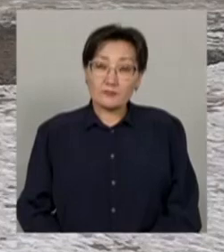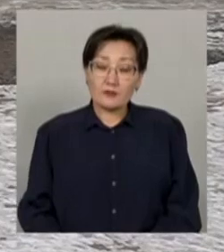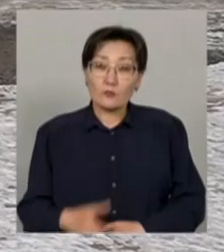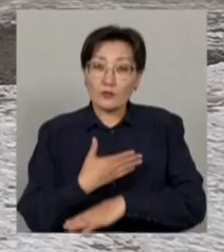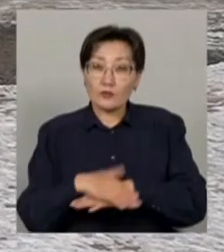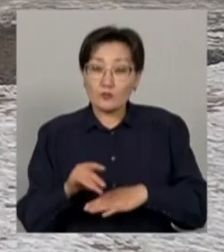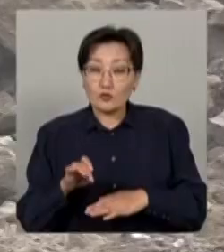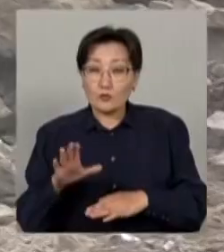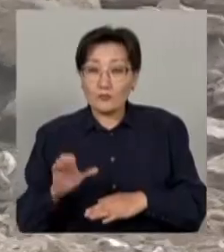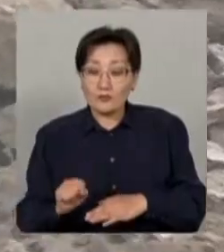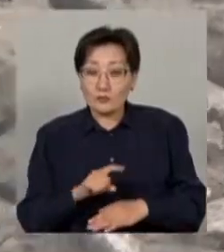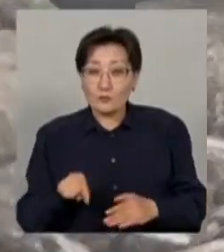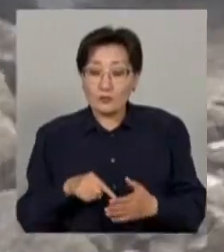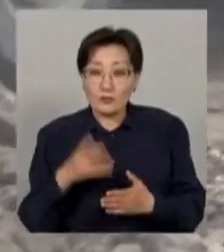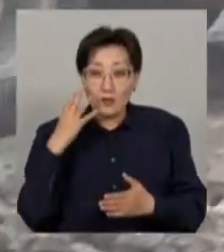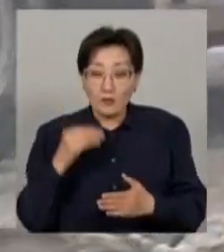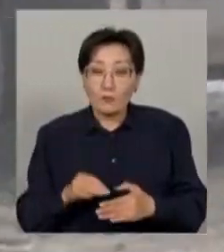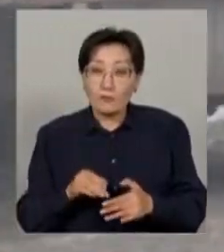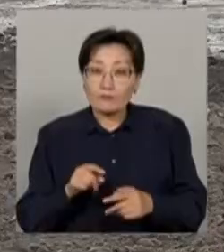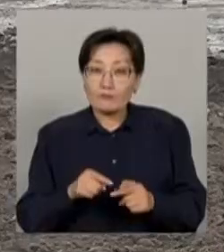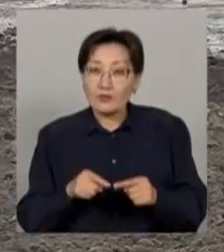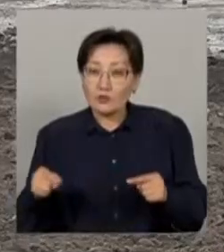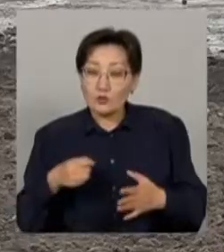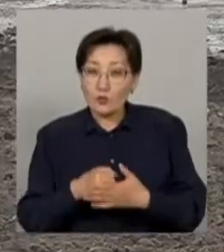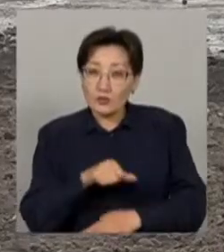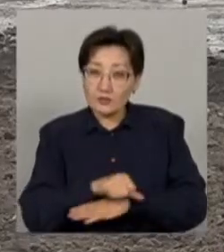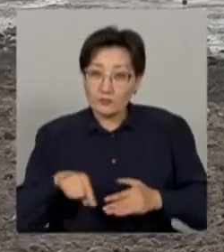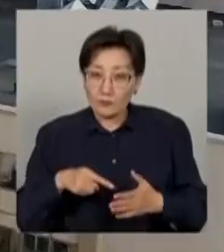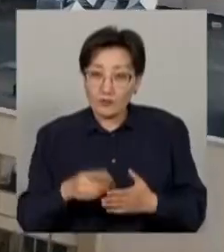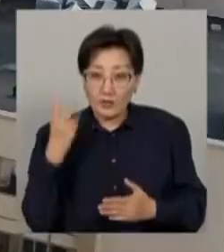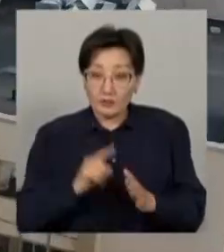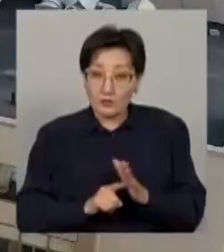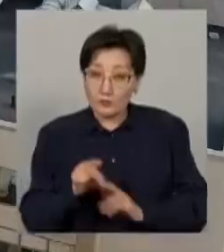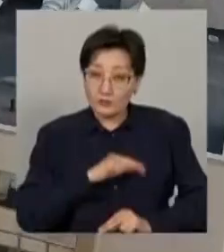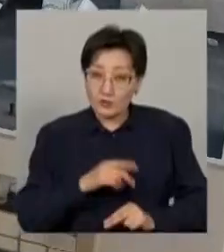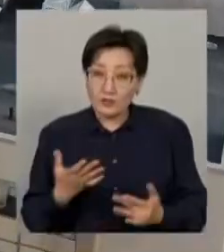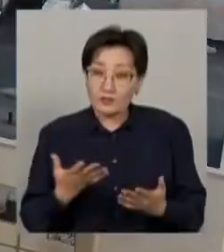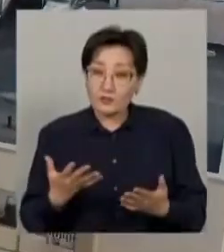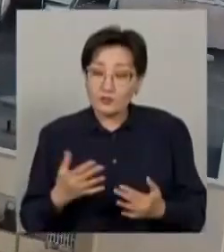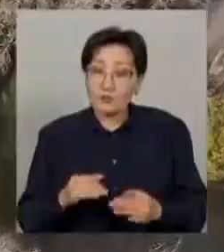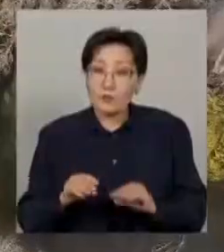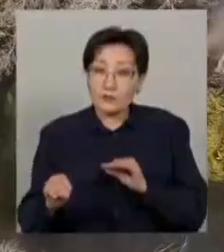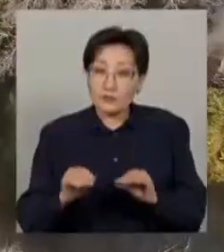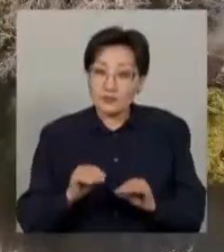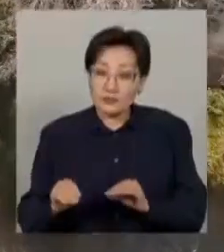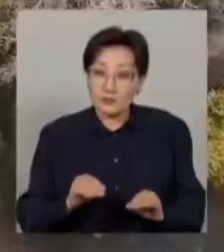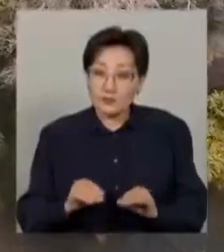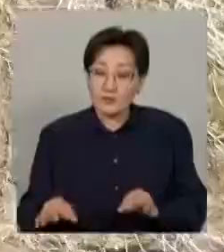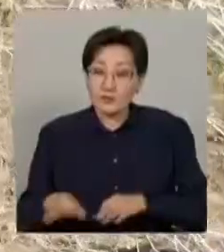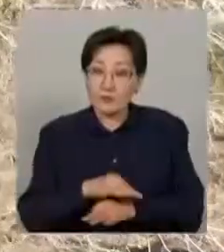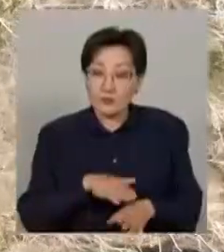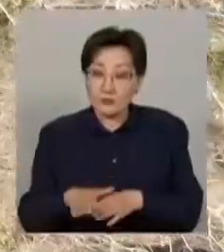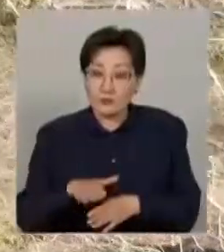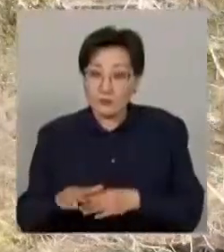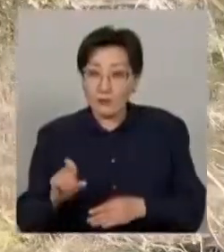Улицу Жубанова в Алматы пробьют до границы города. Когда начнутся работы и какие еще инфраструктурные проекты реализуют